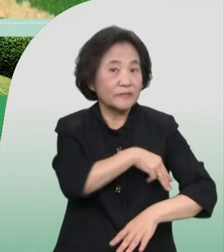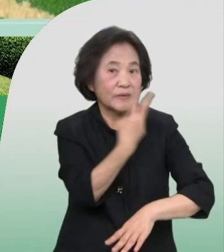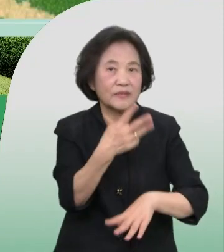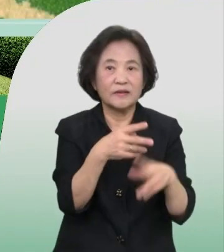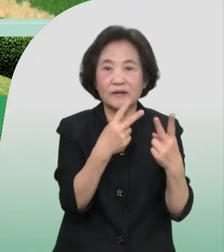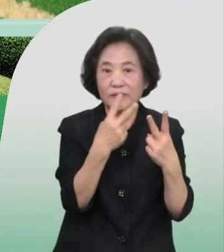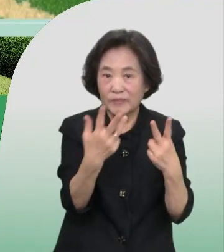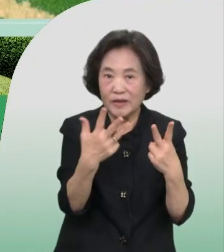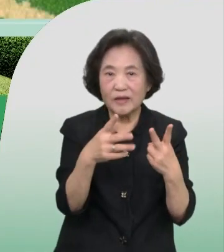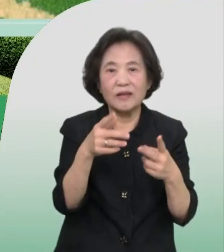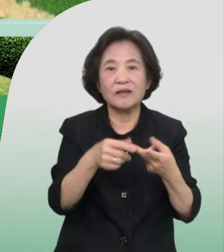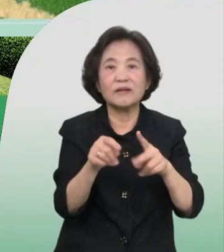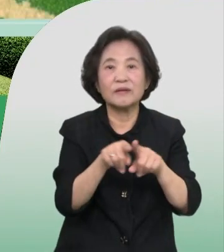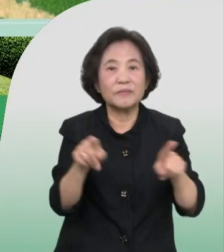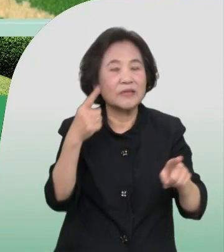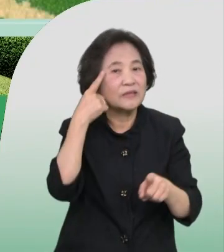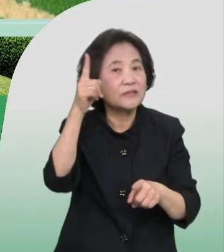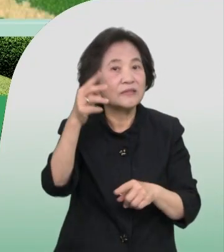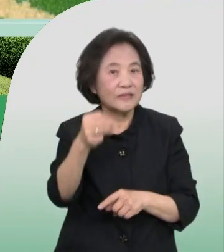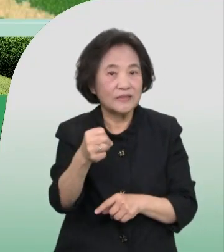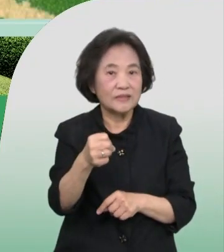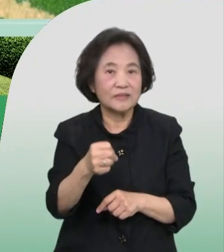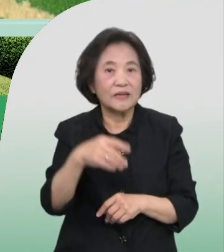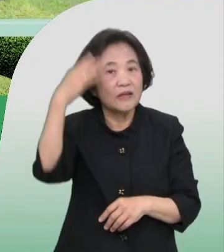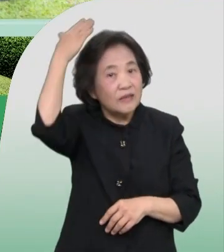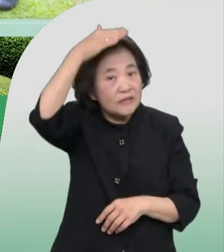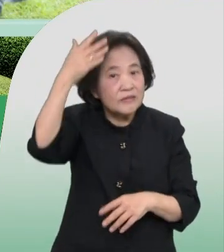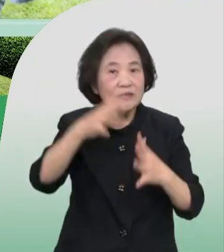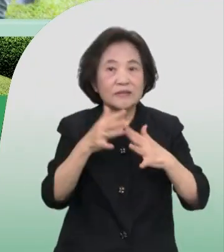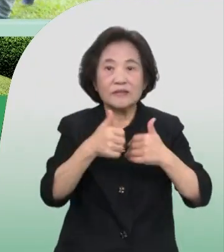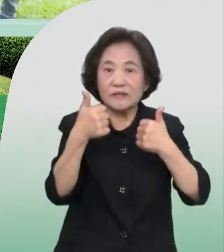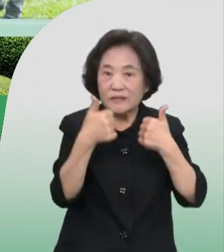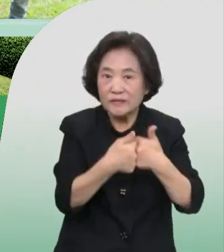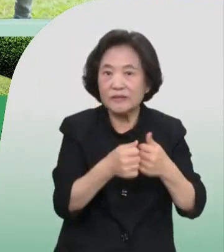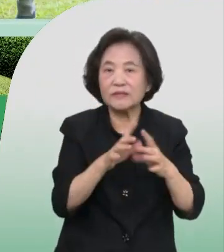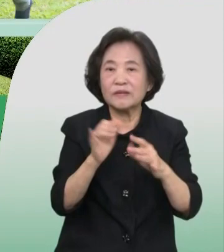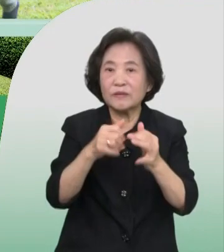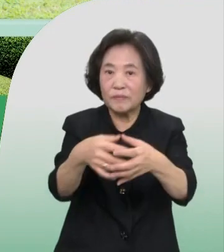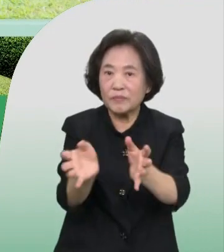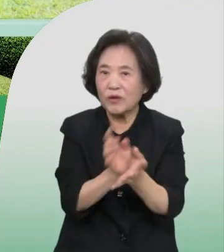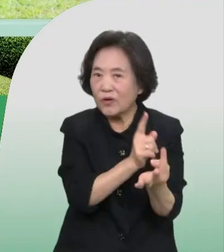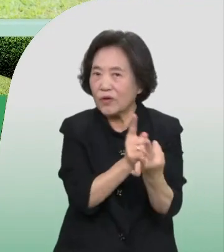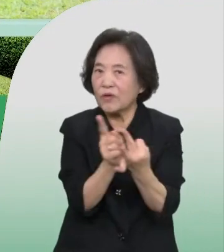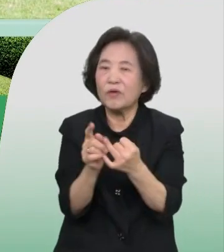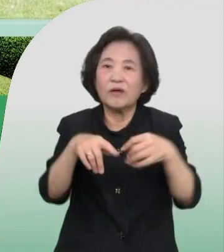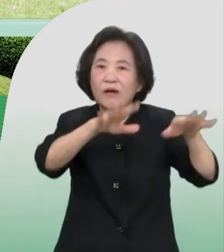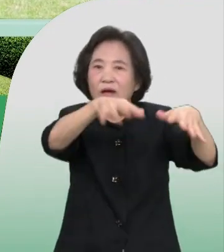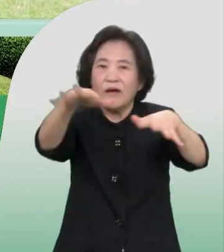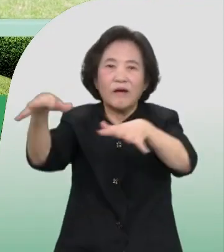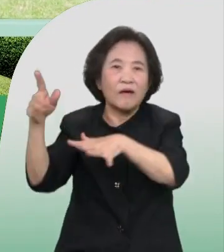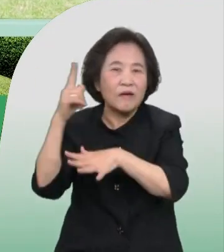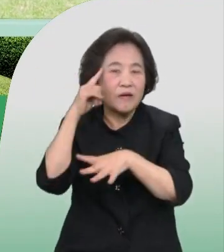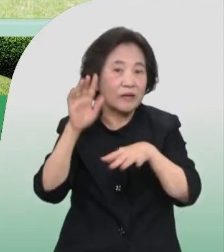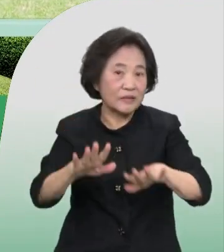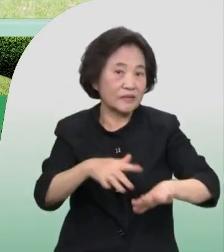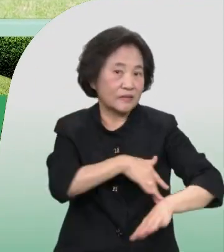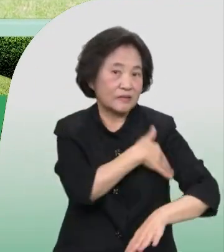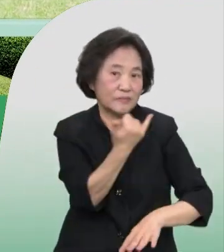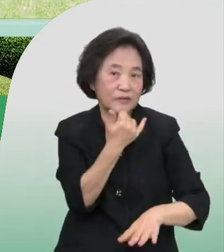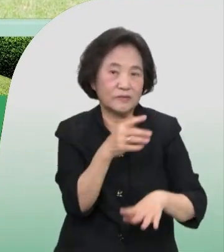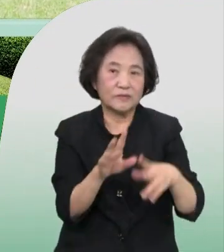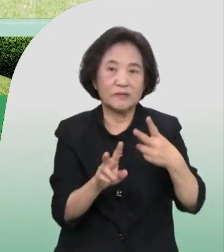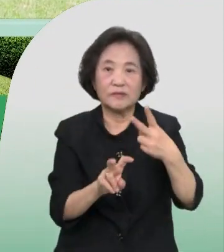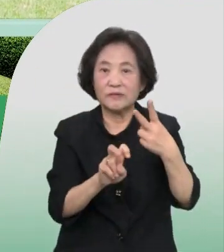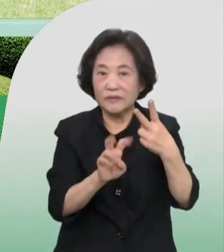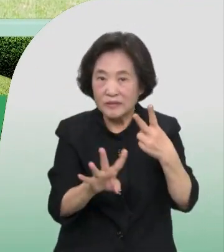下个礼拜三就是二八扶贫纪念日，苍南洋基金会也代表民间团体要做个号召民